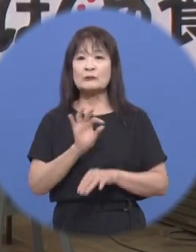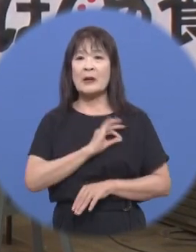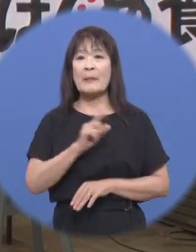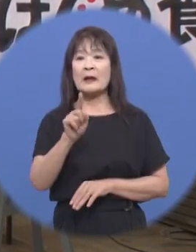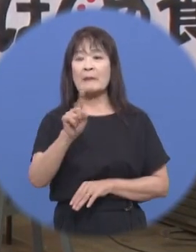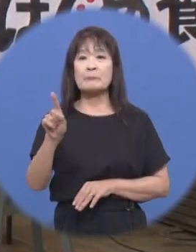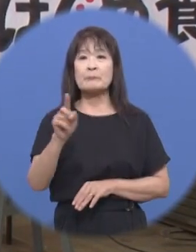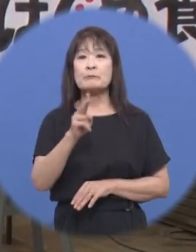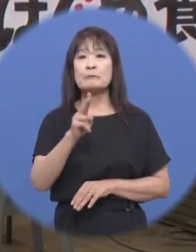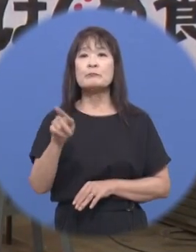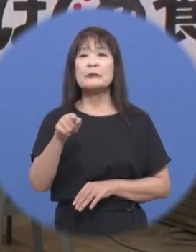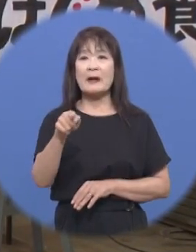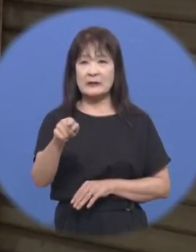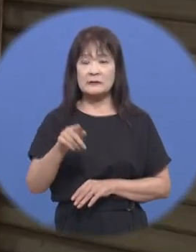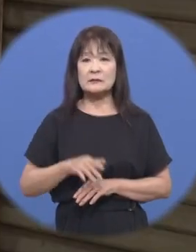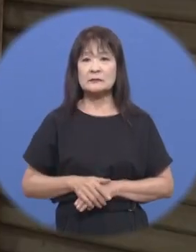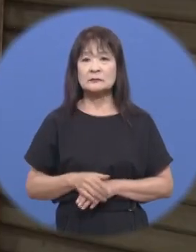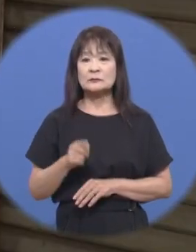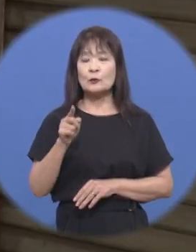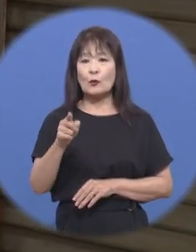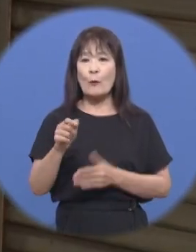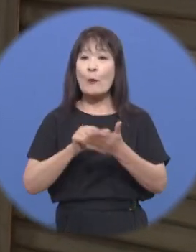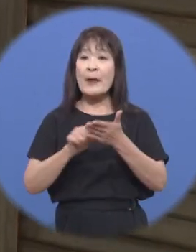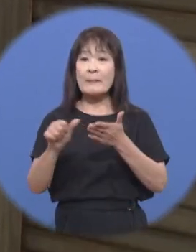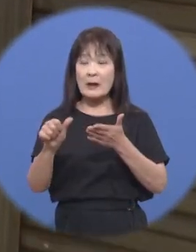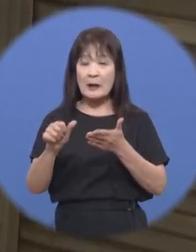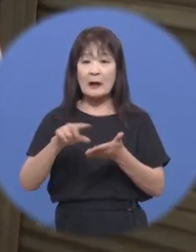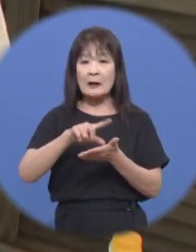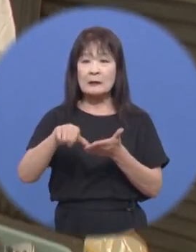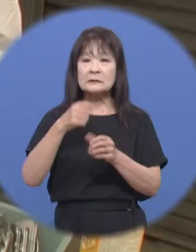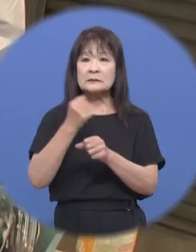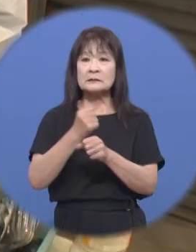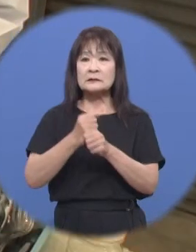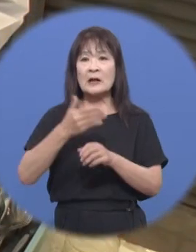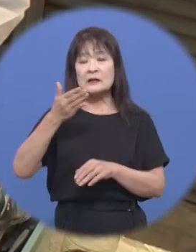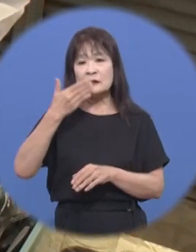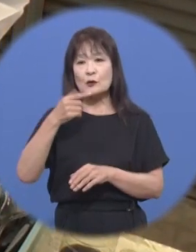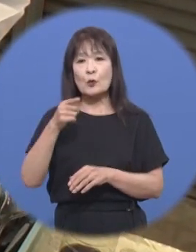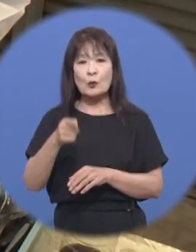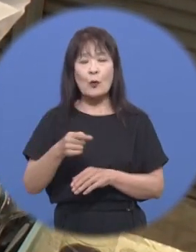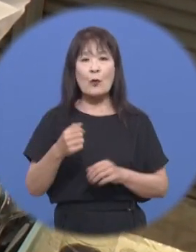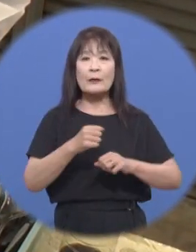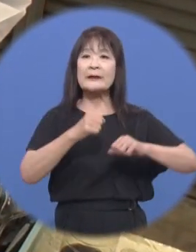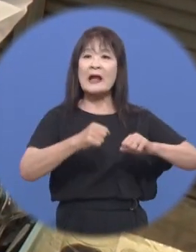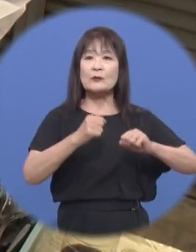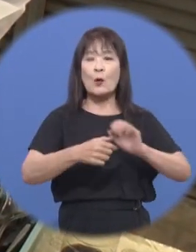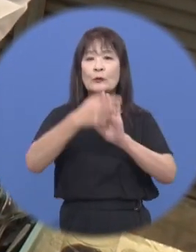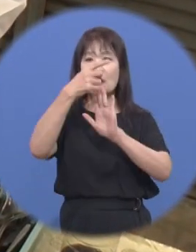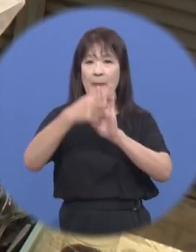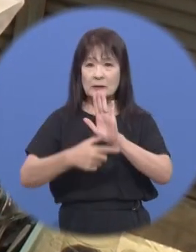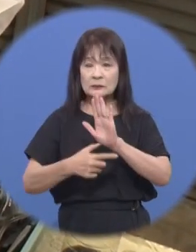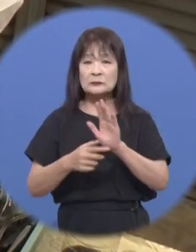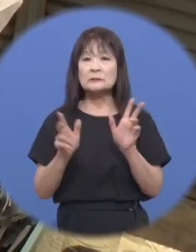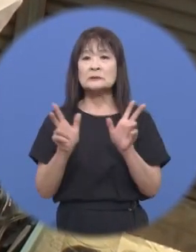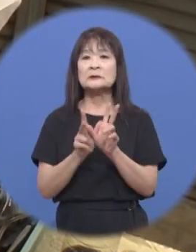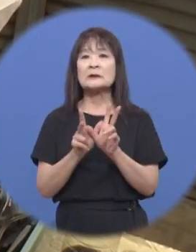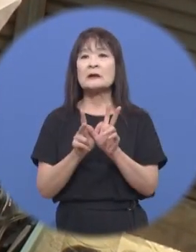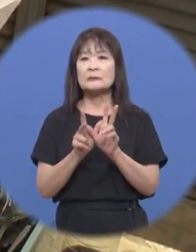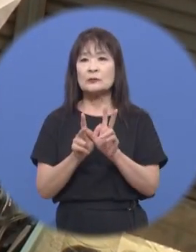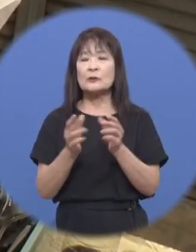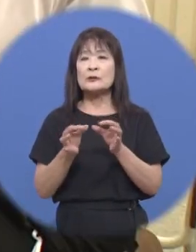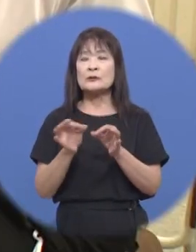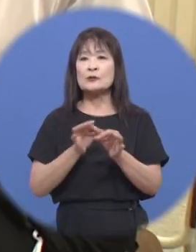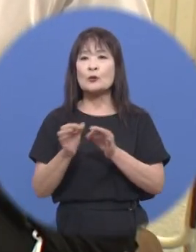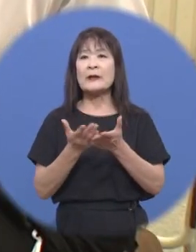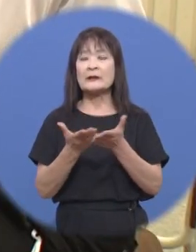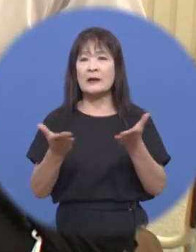。スクールにおいてビバのメンバーから地産地消×健康をテーマとし、北村栗町商店街の活性化を